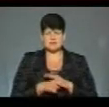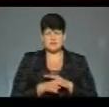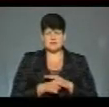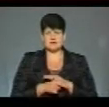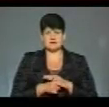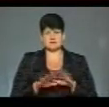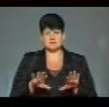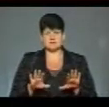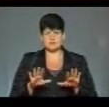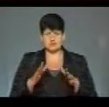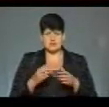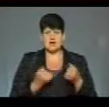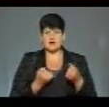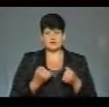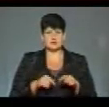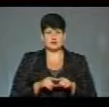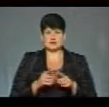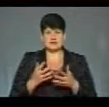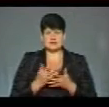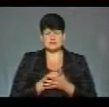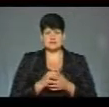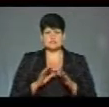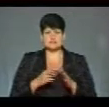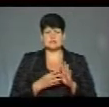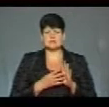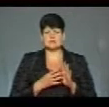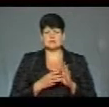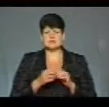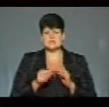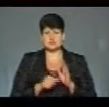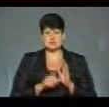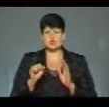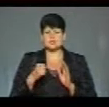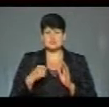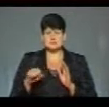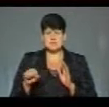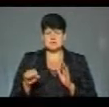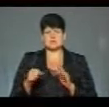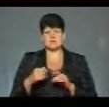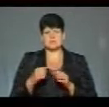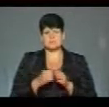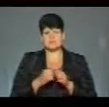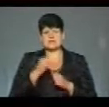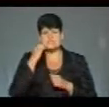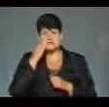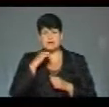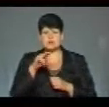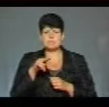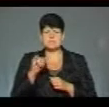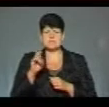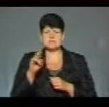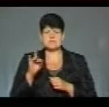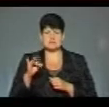знайшли. Аварія сталася 16 серпня о 9 ранку на перехресті вулиць Танцорова-Шашкевича поблизу старої піцерії в